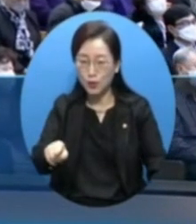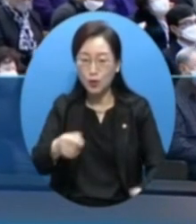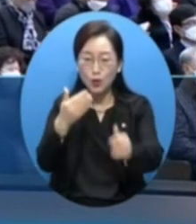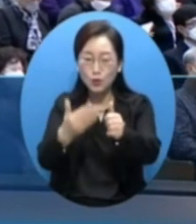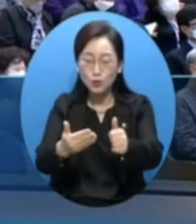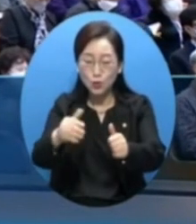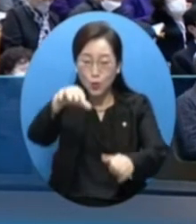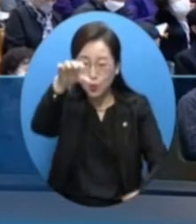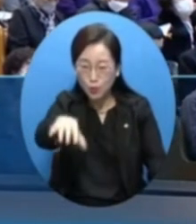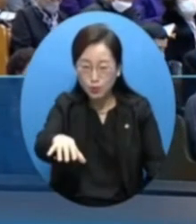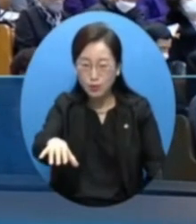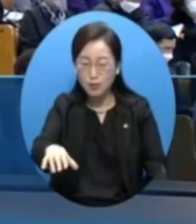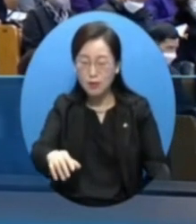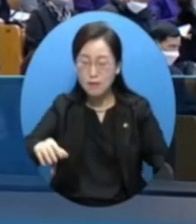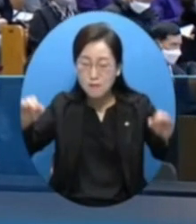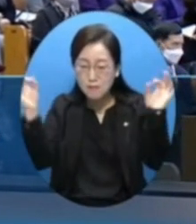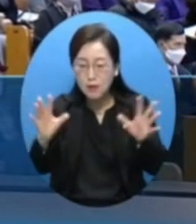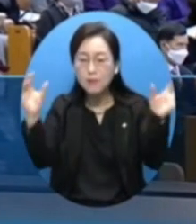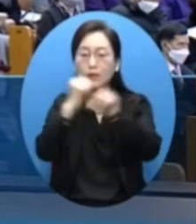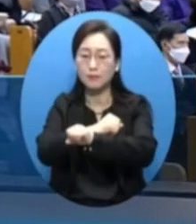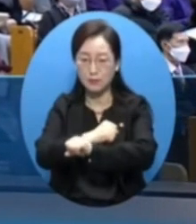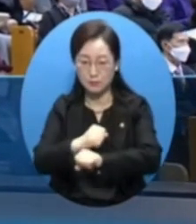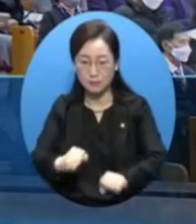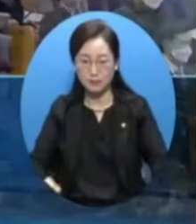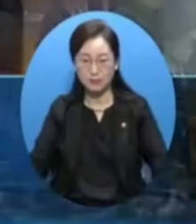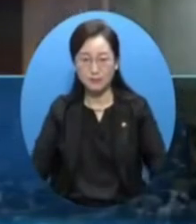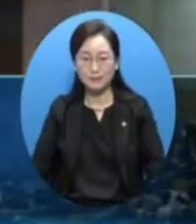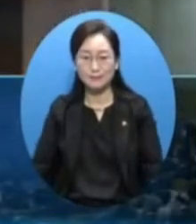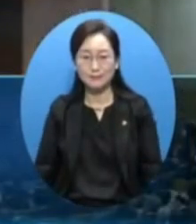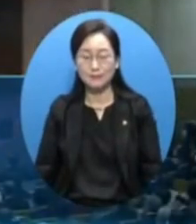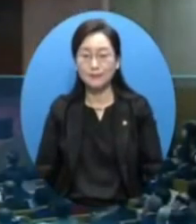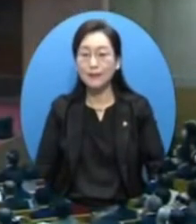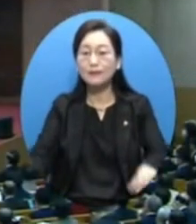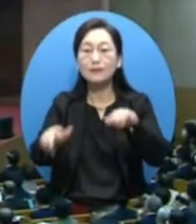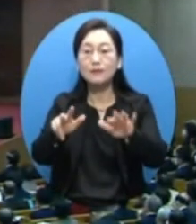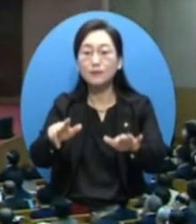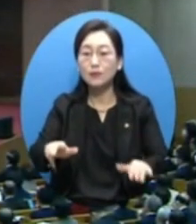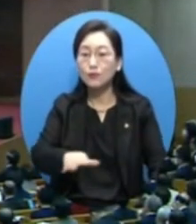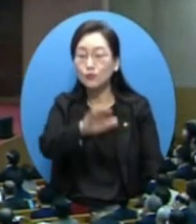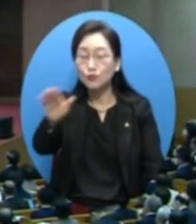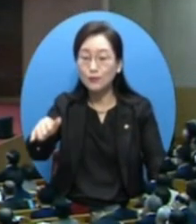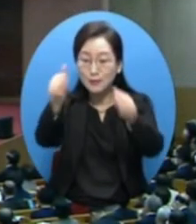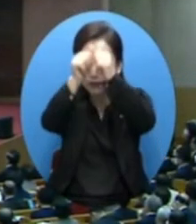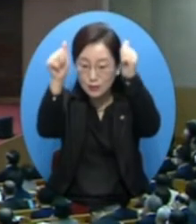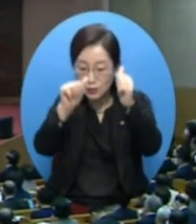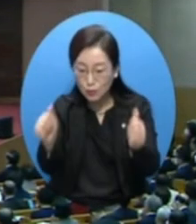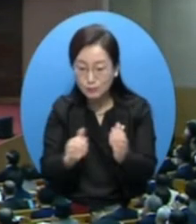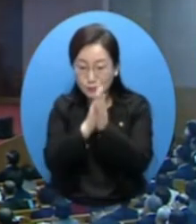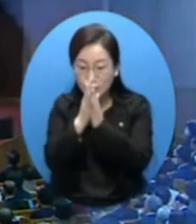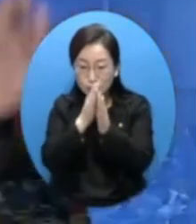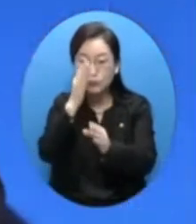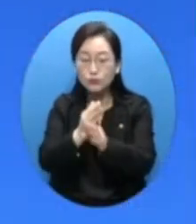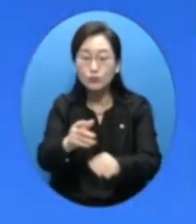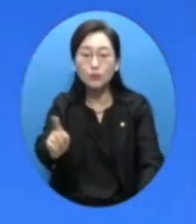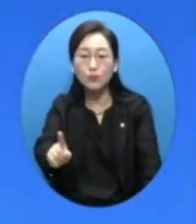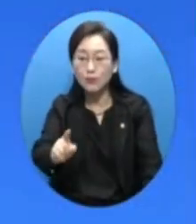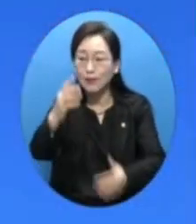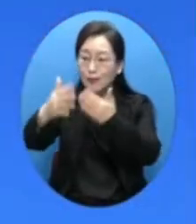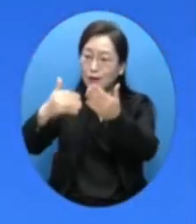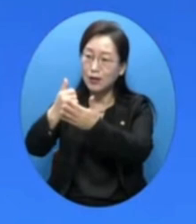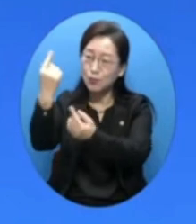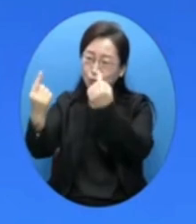너희가 속히 멸망하리라 하니라 지금 우리가 성도 있는 우상이 무엇입니까 하나님보다 더 사랑하고